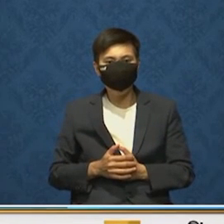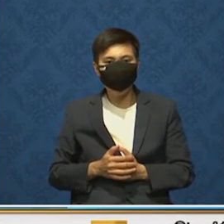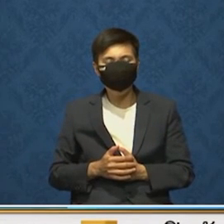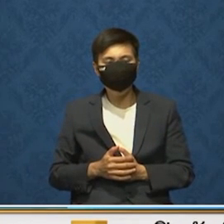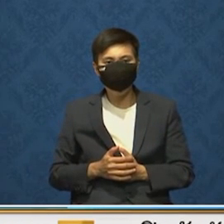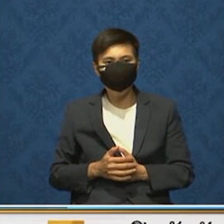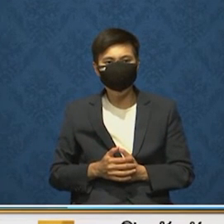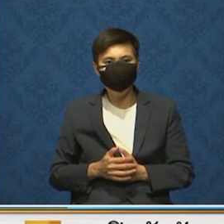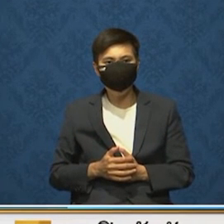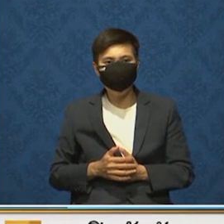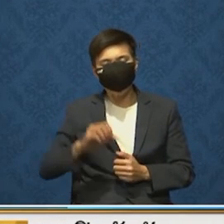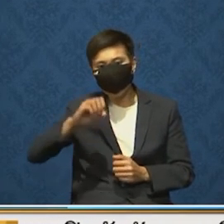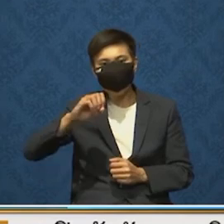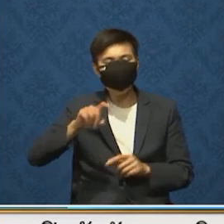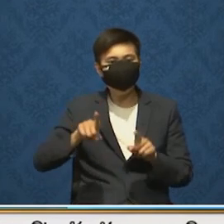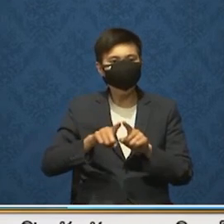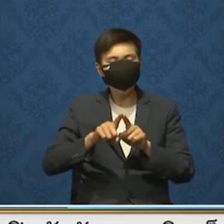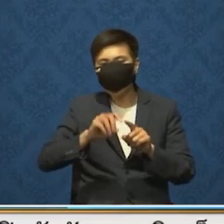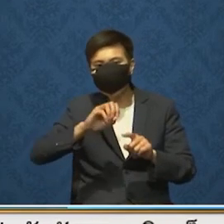เพาไม่ได้ใช้